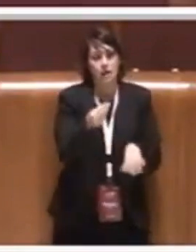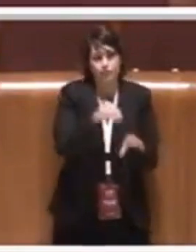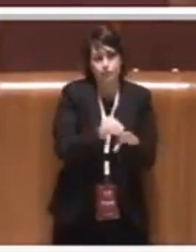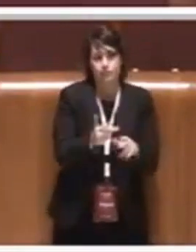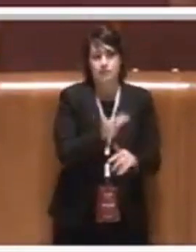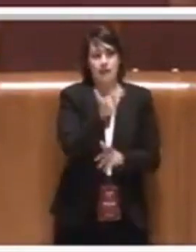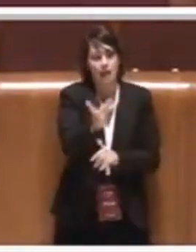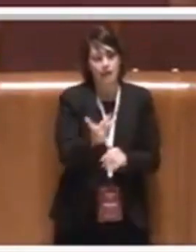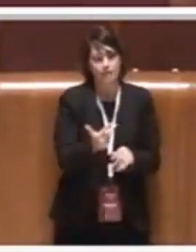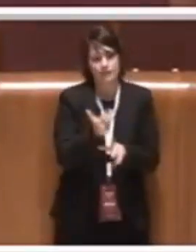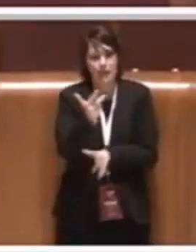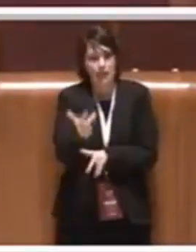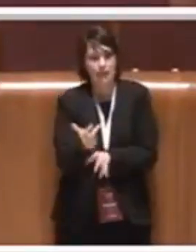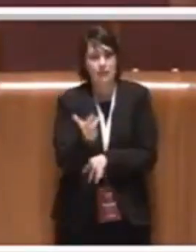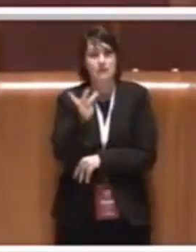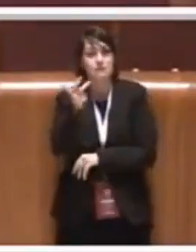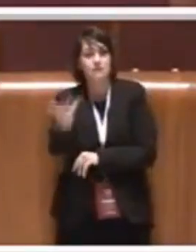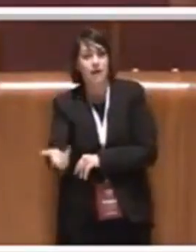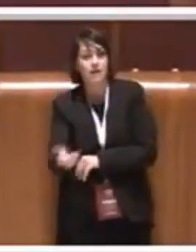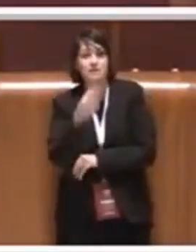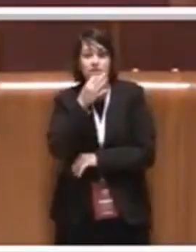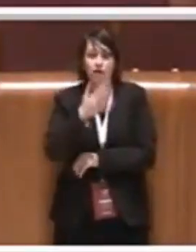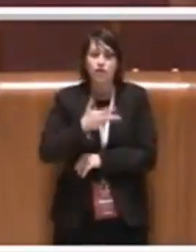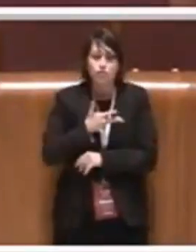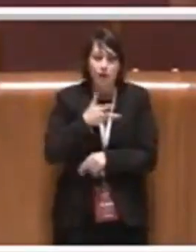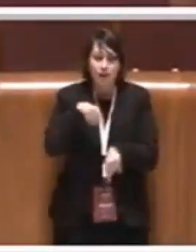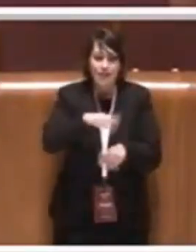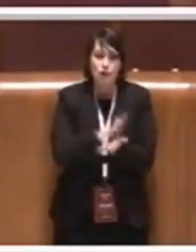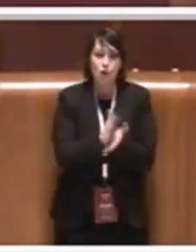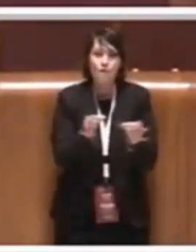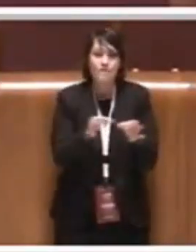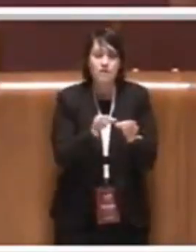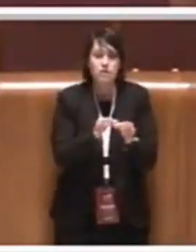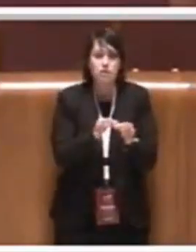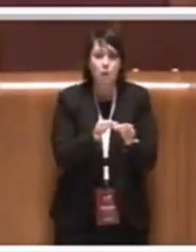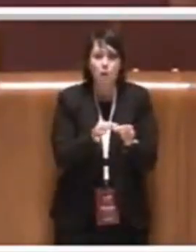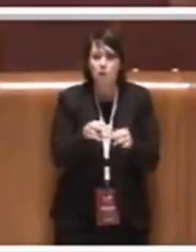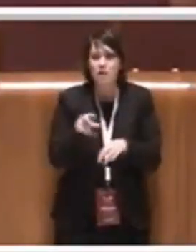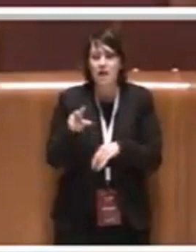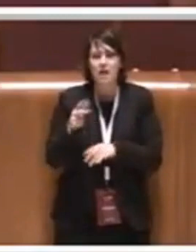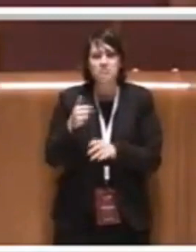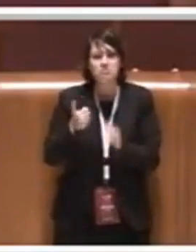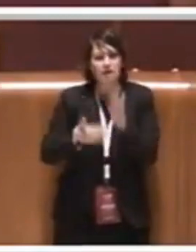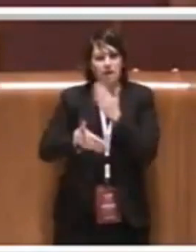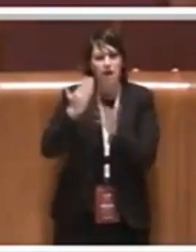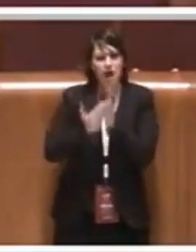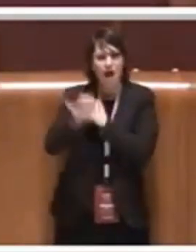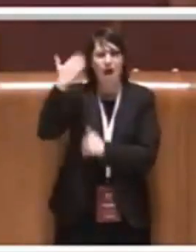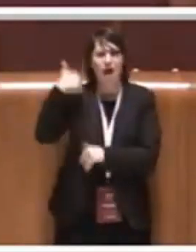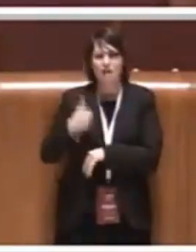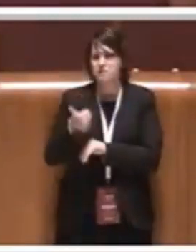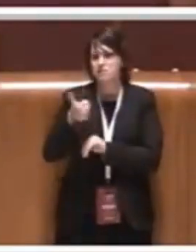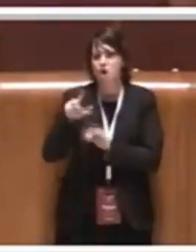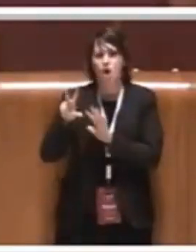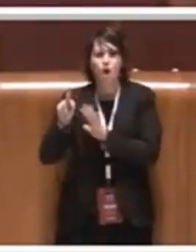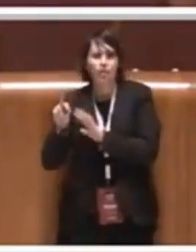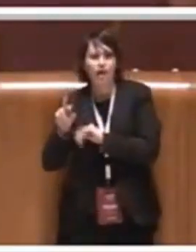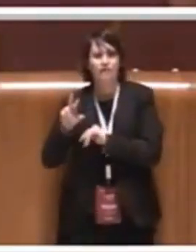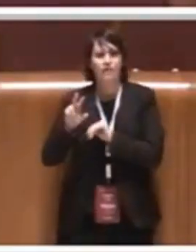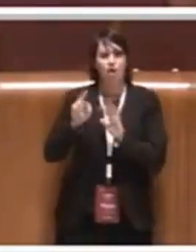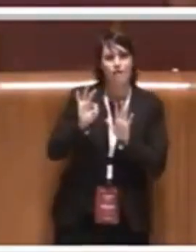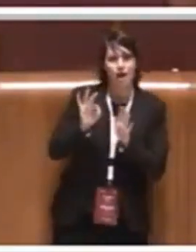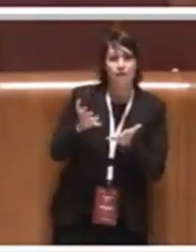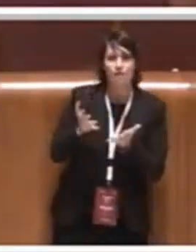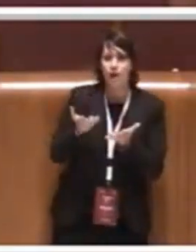abbiamo ancora in essere delle convenzioni addirittura che risalgono agli anni 80, agli anni 90, che non sono state ancora